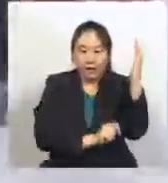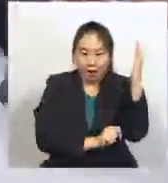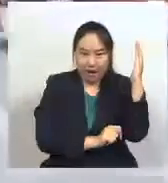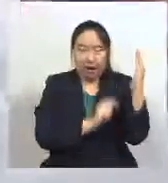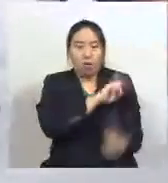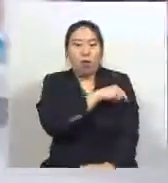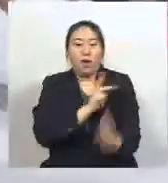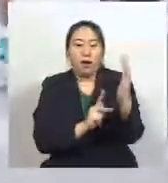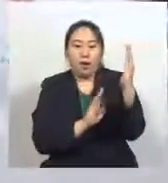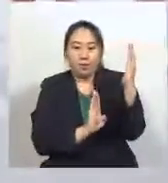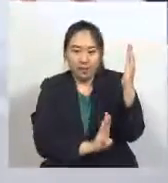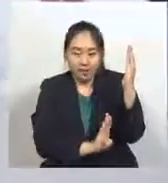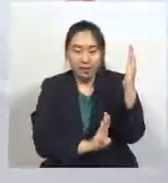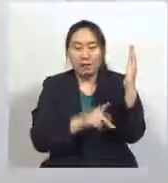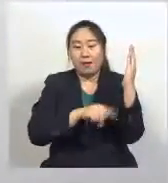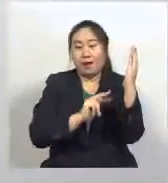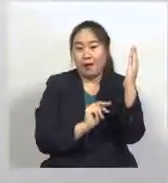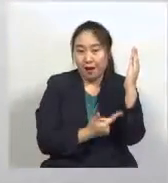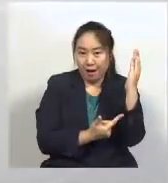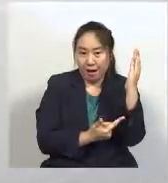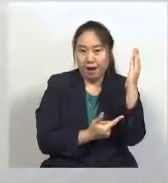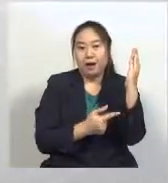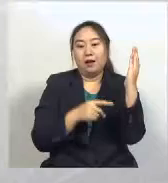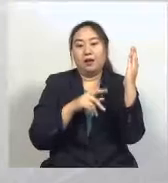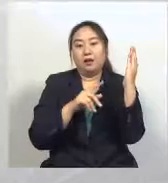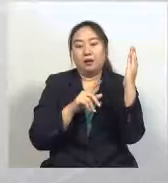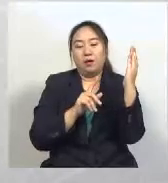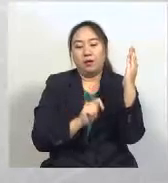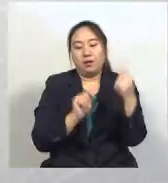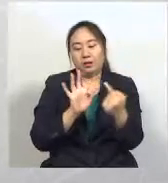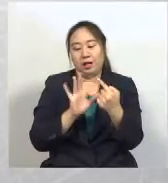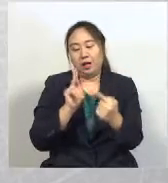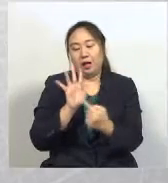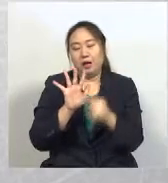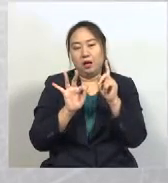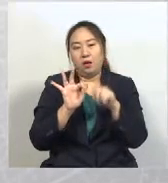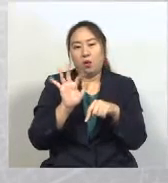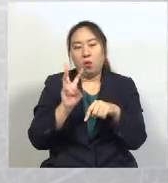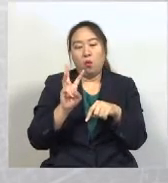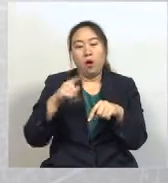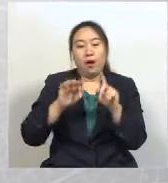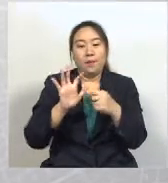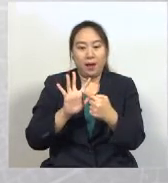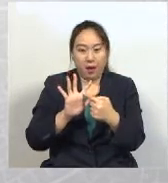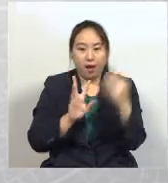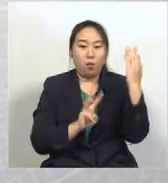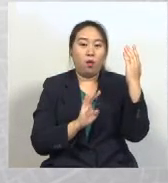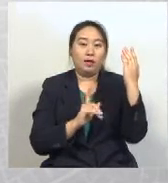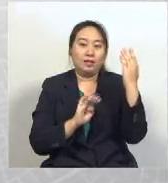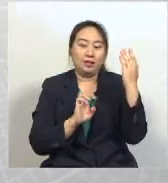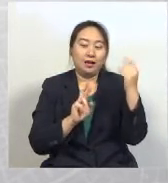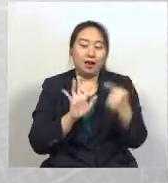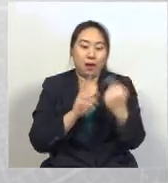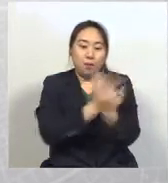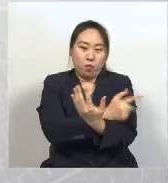โรงพยาบาลกระบี่โรงพยาบาลพังงาโรงพยาบาลตะกั่วป่าจังหวัดพังงาโรงพยาบาลวชิระภูเก็ตโรงพยา